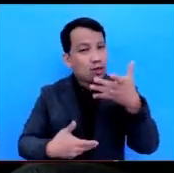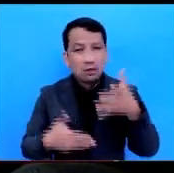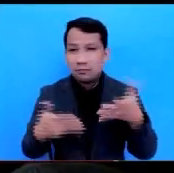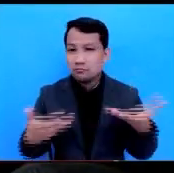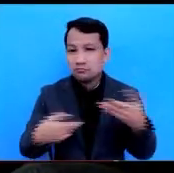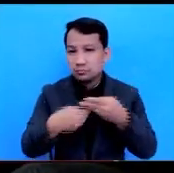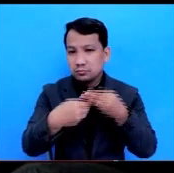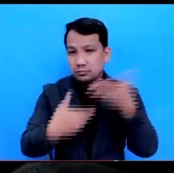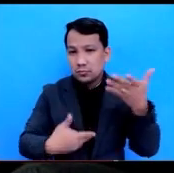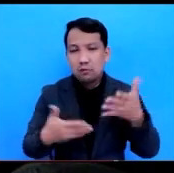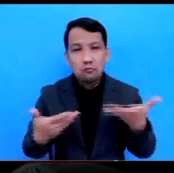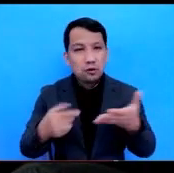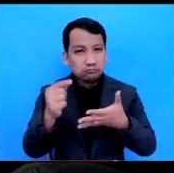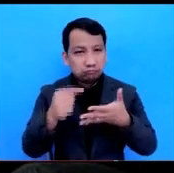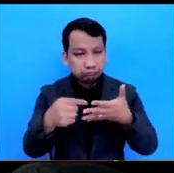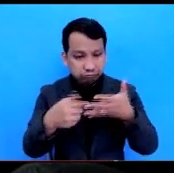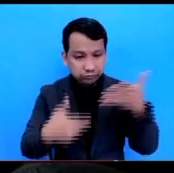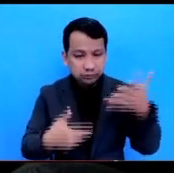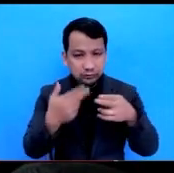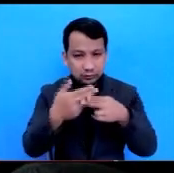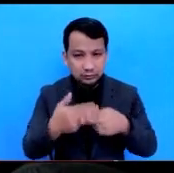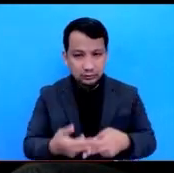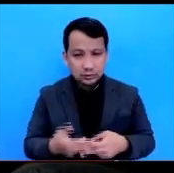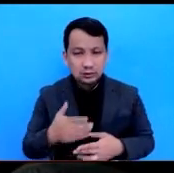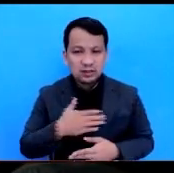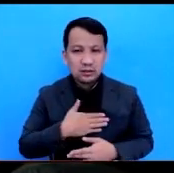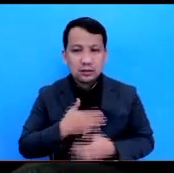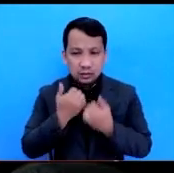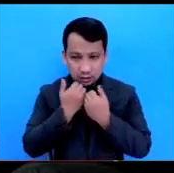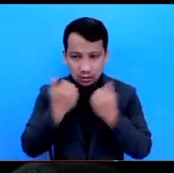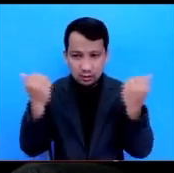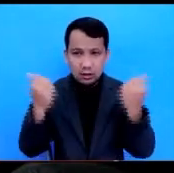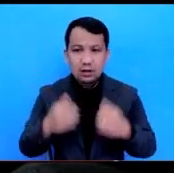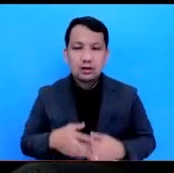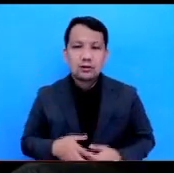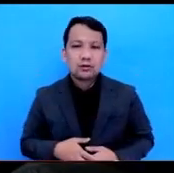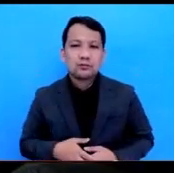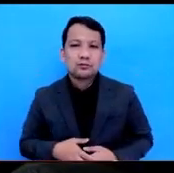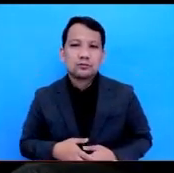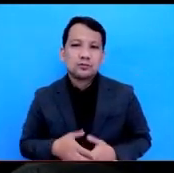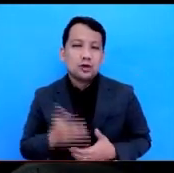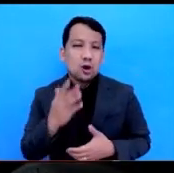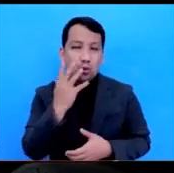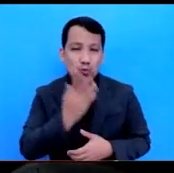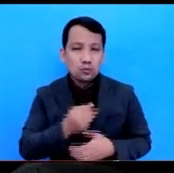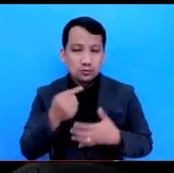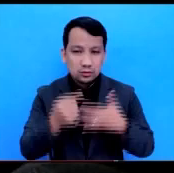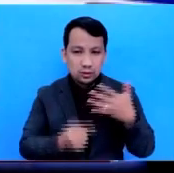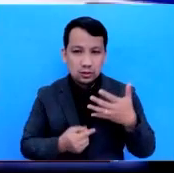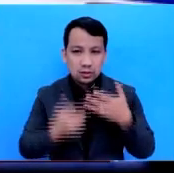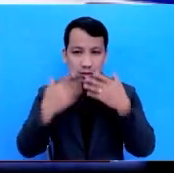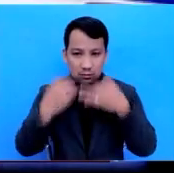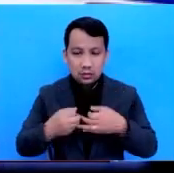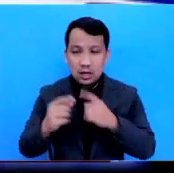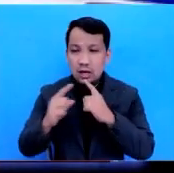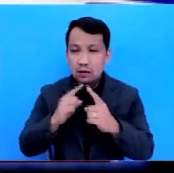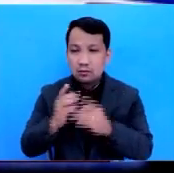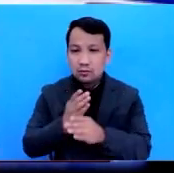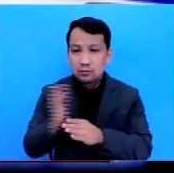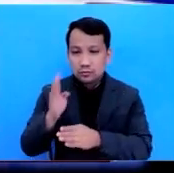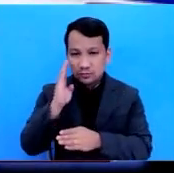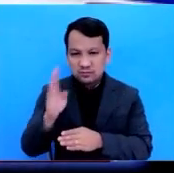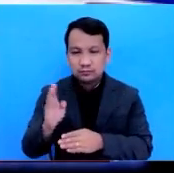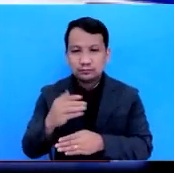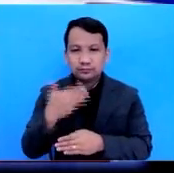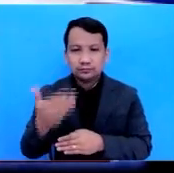listahan. And the names that I will be announcing, I think are those names na talagang nakausap. Sa programang sa